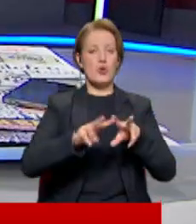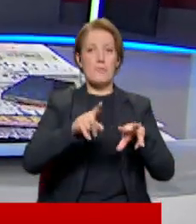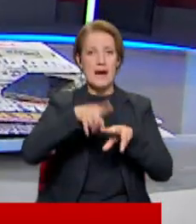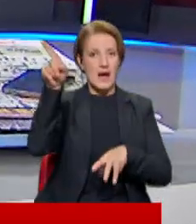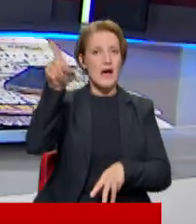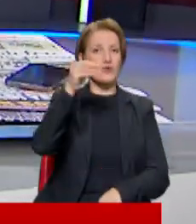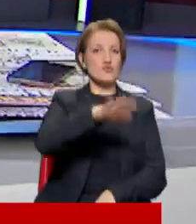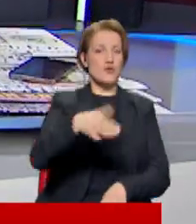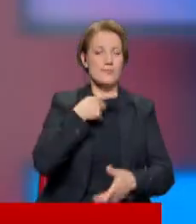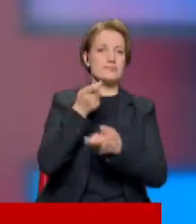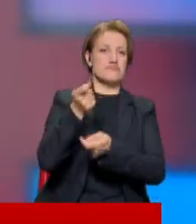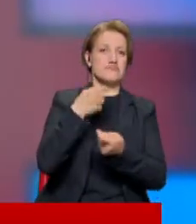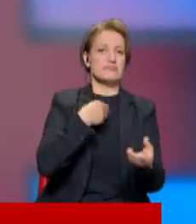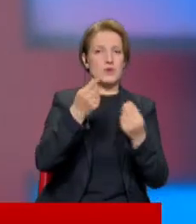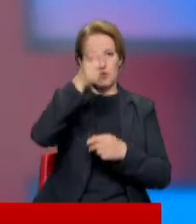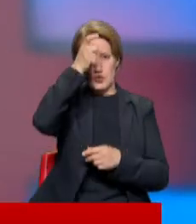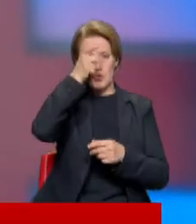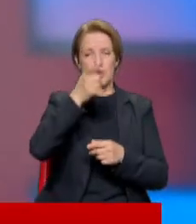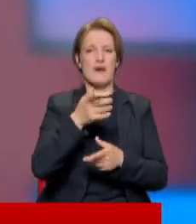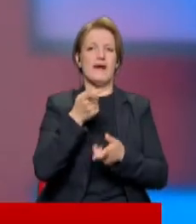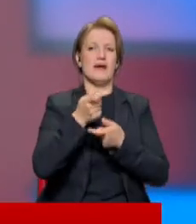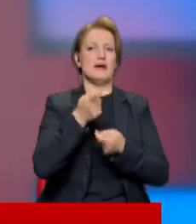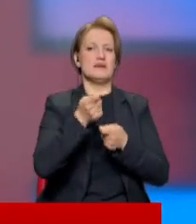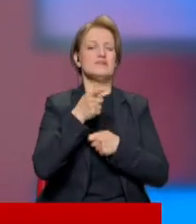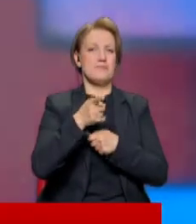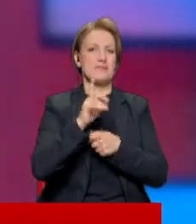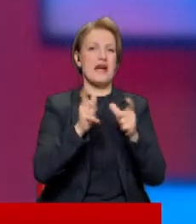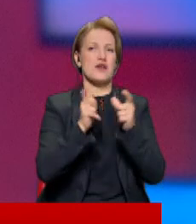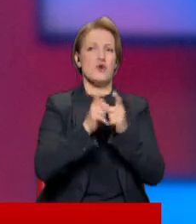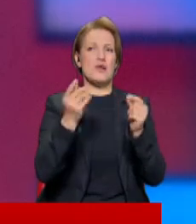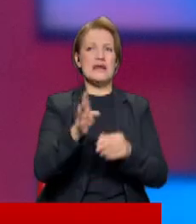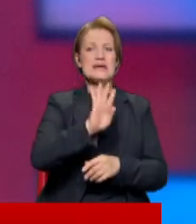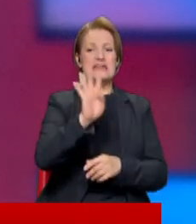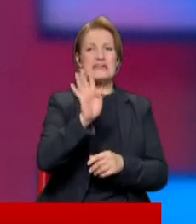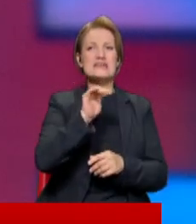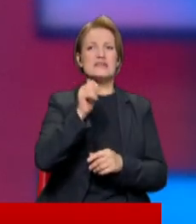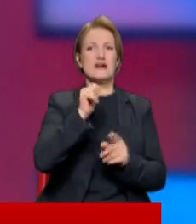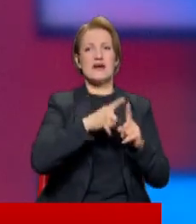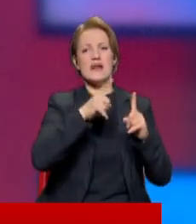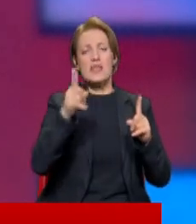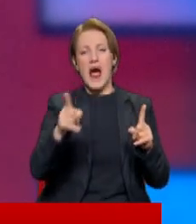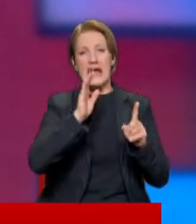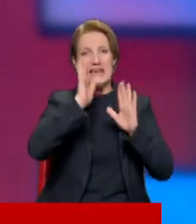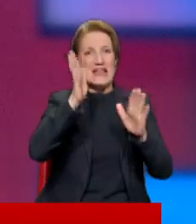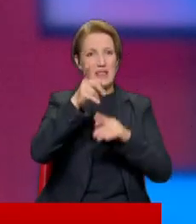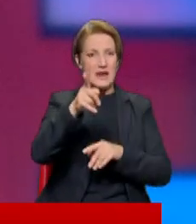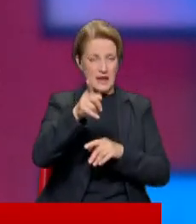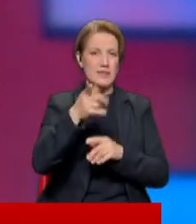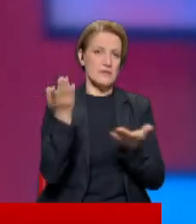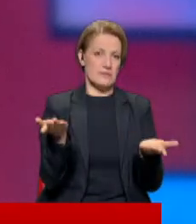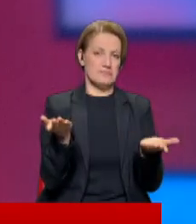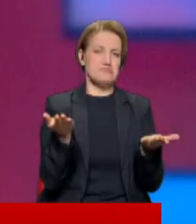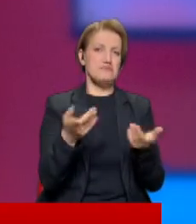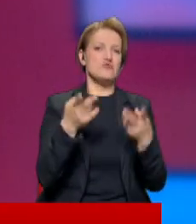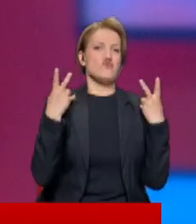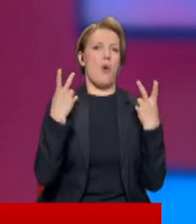okutuyoruz biz hep Türk Eğitim Derneği olarak afetleri Kırkından Sonra gideriz Çünkü kırkına kadar gidenlerin çok şov yapmaya gider Biz işi üstlenmeye gideceğiz